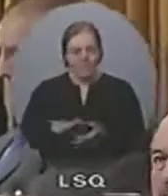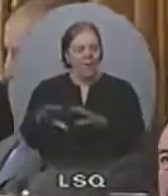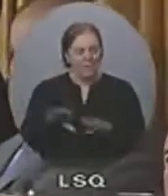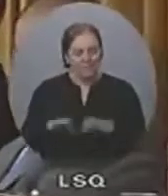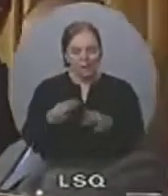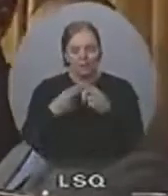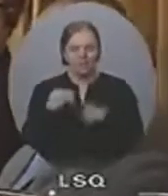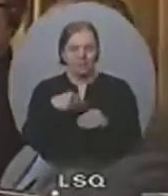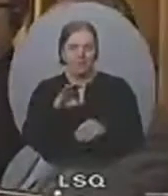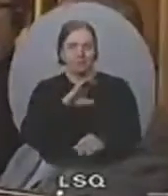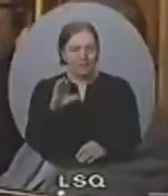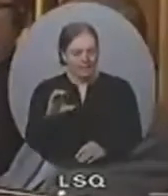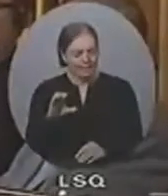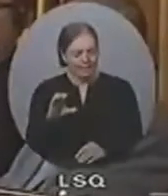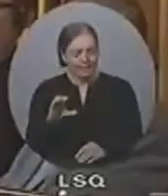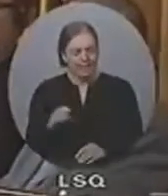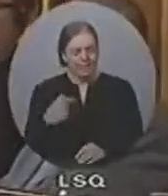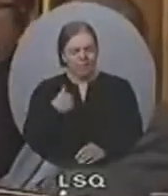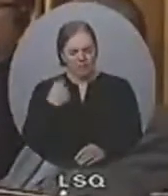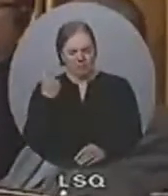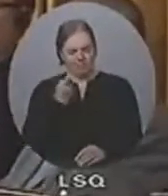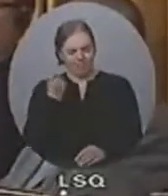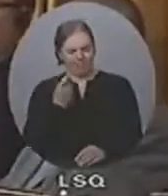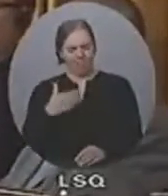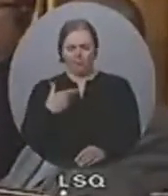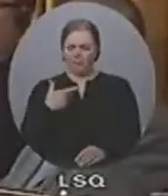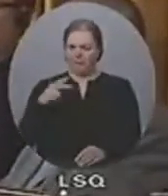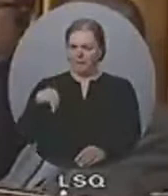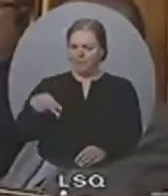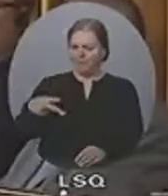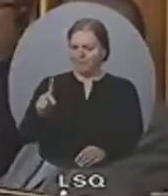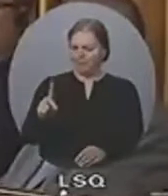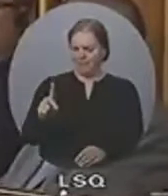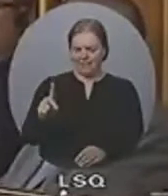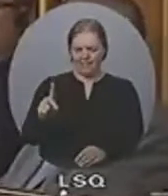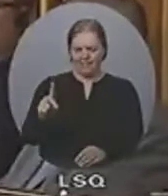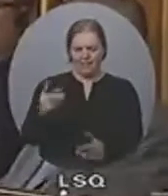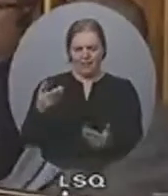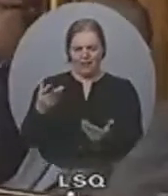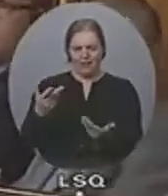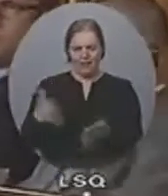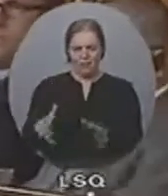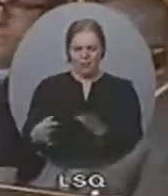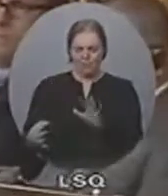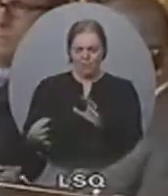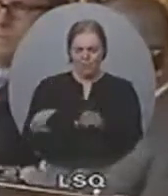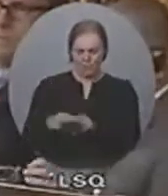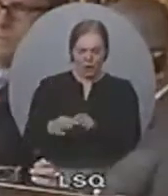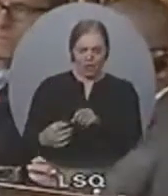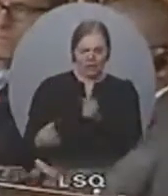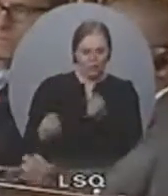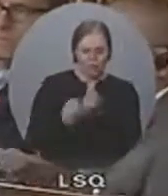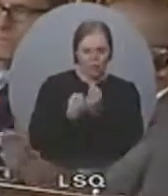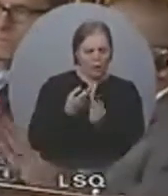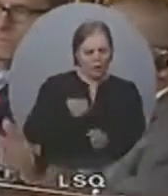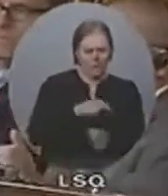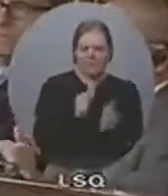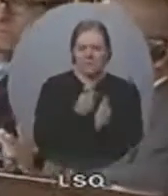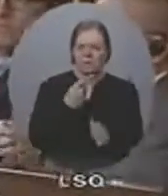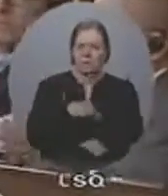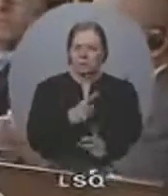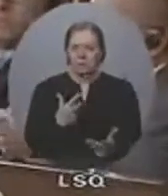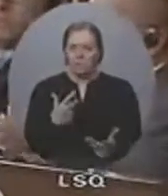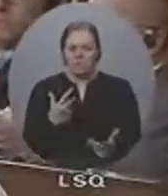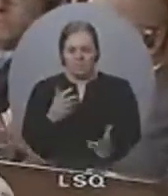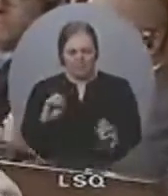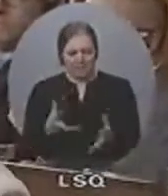Canada. Alors, je me demande pourquoi est-ce que le NPD résiste de voter avec nous autres pour créer des jobs comme on l'a fait